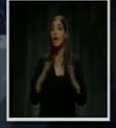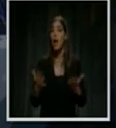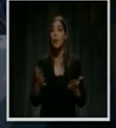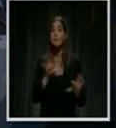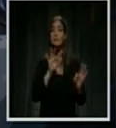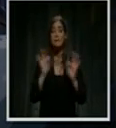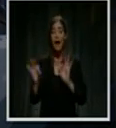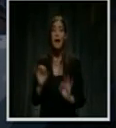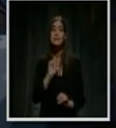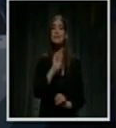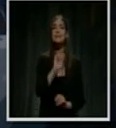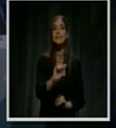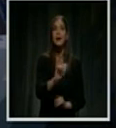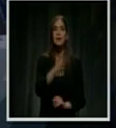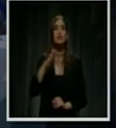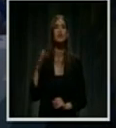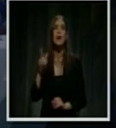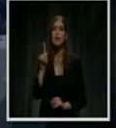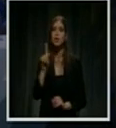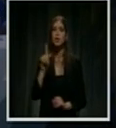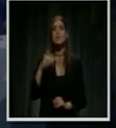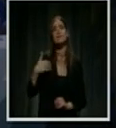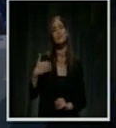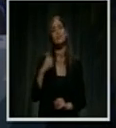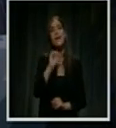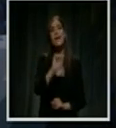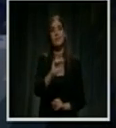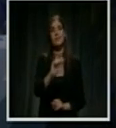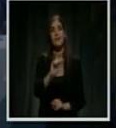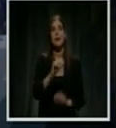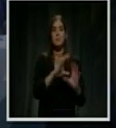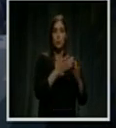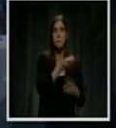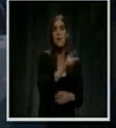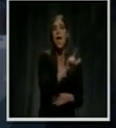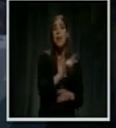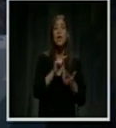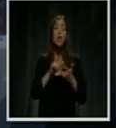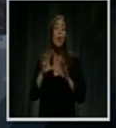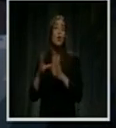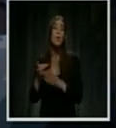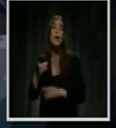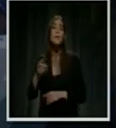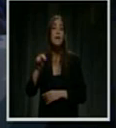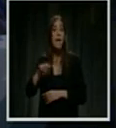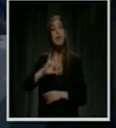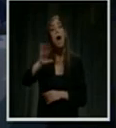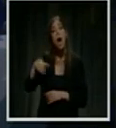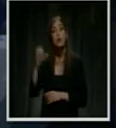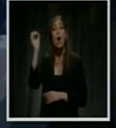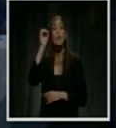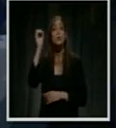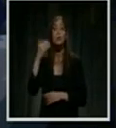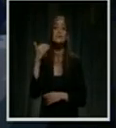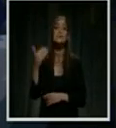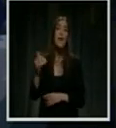ħadd il-Partit Nazzjonalista li lilek iwedek li ħajkun hemm għalik u jkun hemm għalik mill-oppożizzjoni aħseb wara meta inti